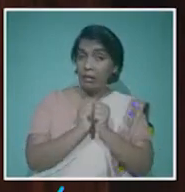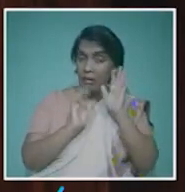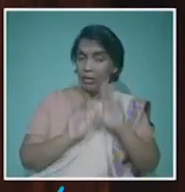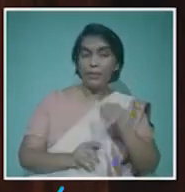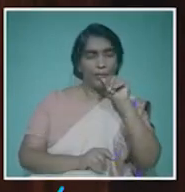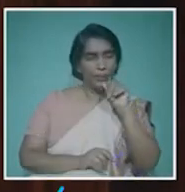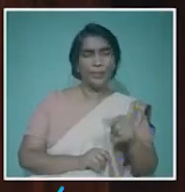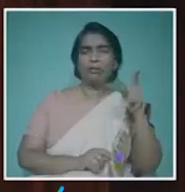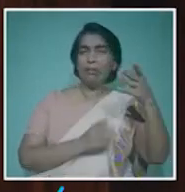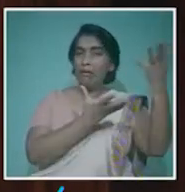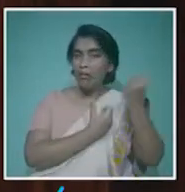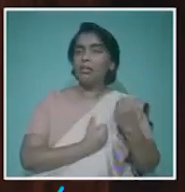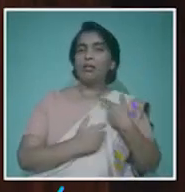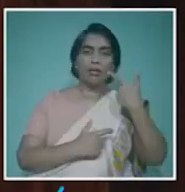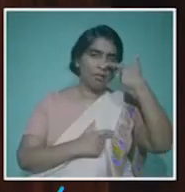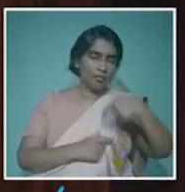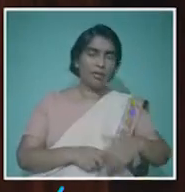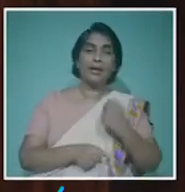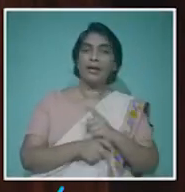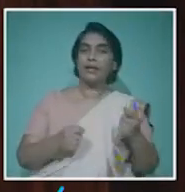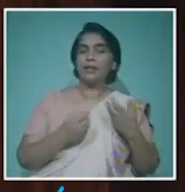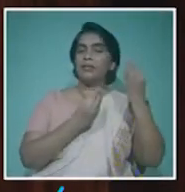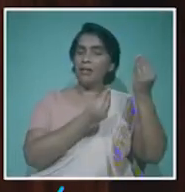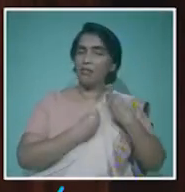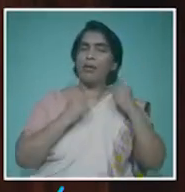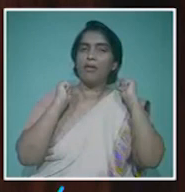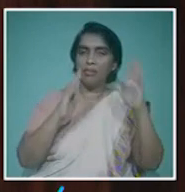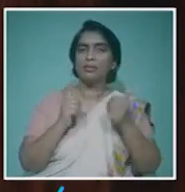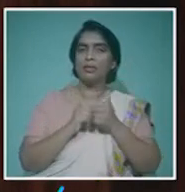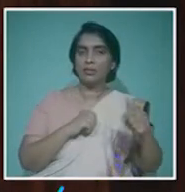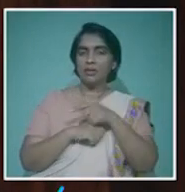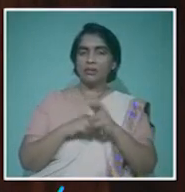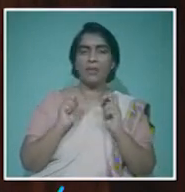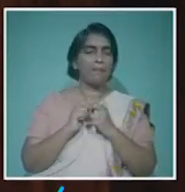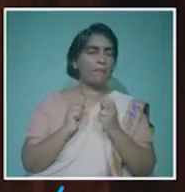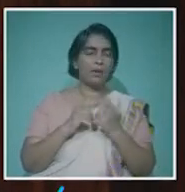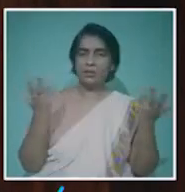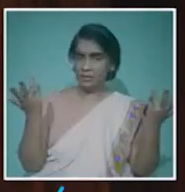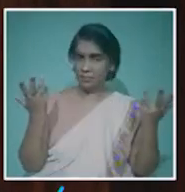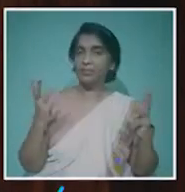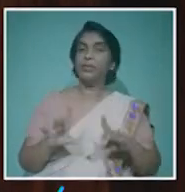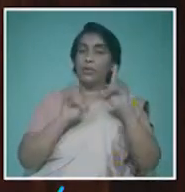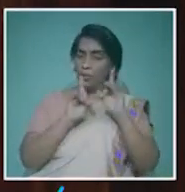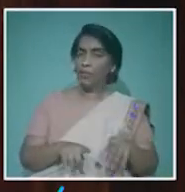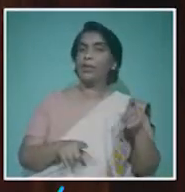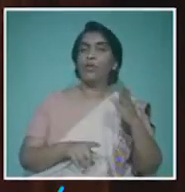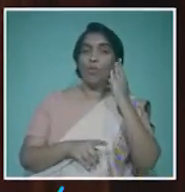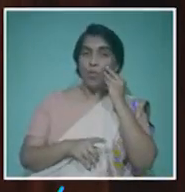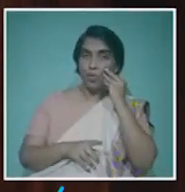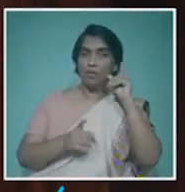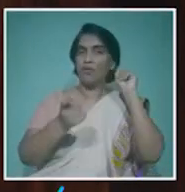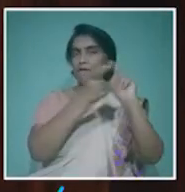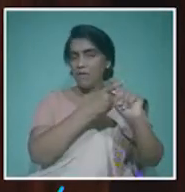ඇත්ත වශයෙන්ම අපිට තෙල් සහ ගෑස් ලැබෙනවා. එහෙම කළා නම් මේ අරගලයක් එන්නේ නැහැ. ඒ වගේම තමයි අපි රුසියාවත්